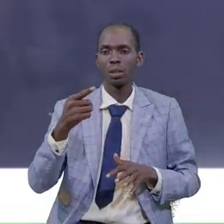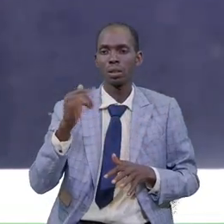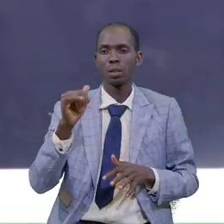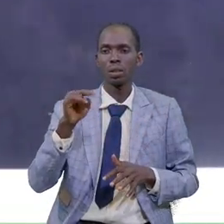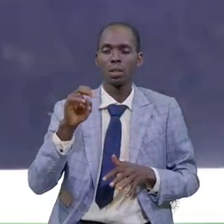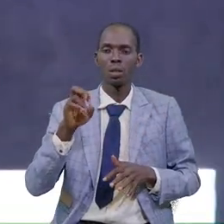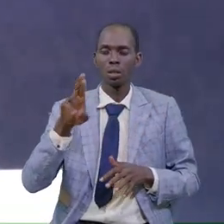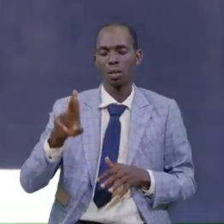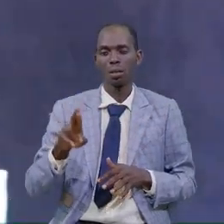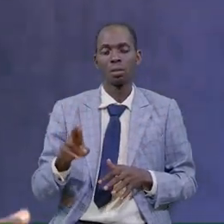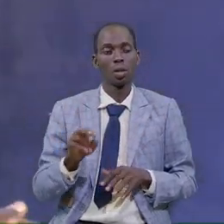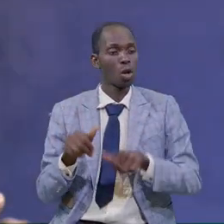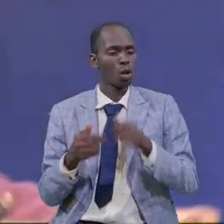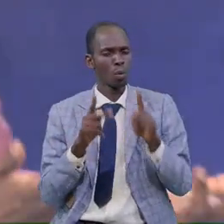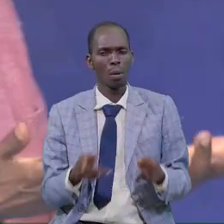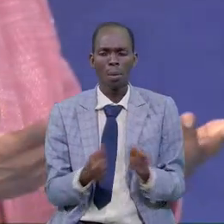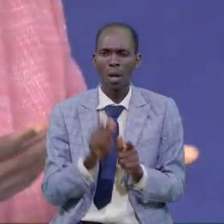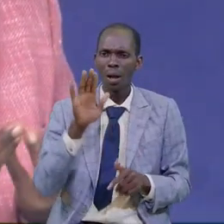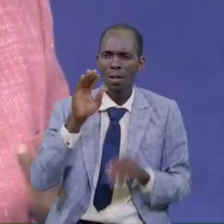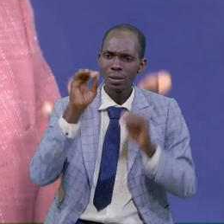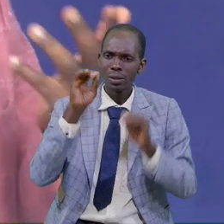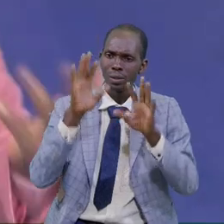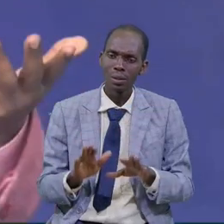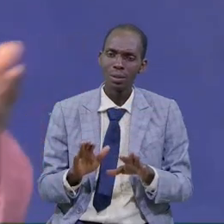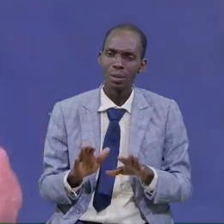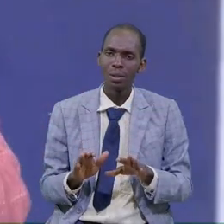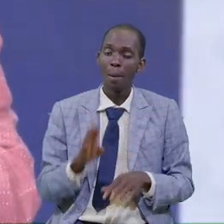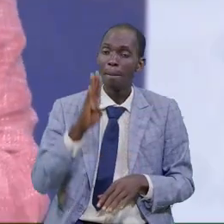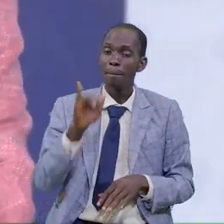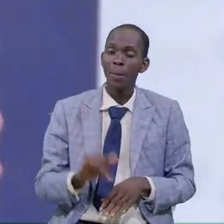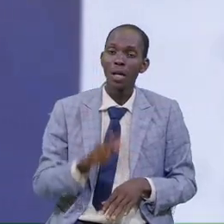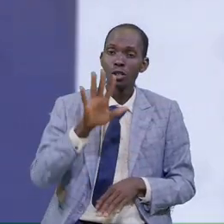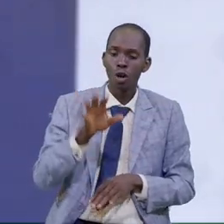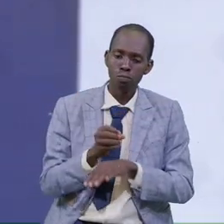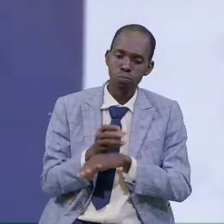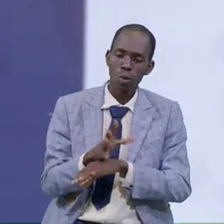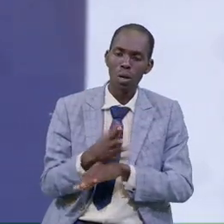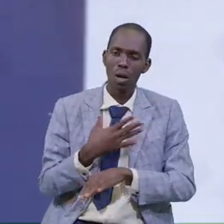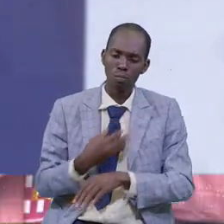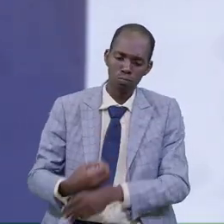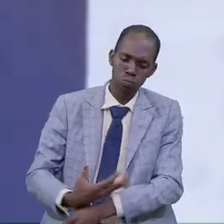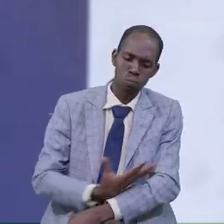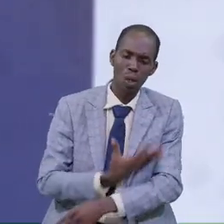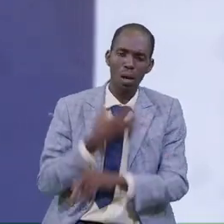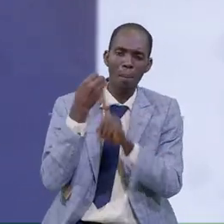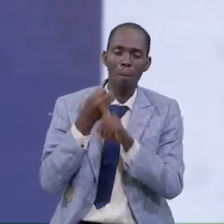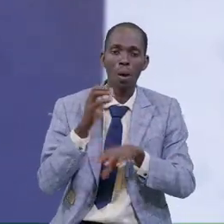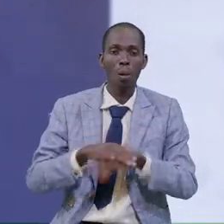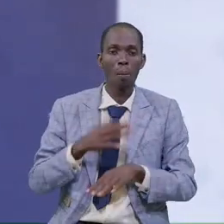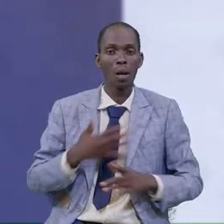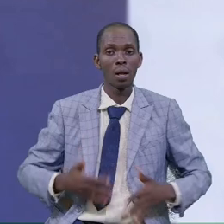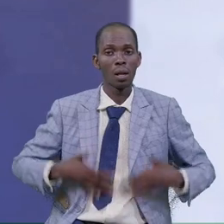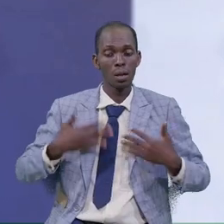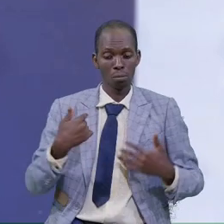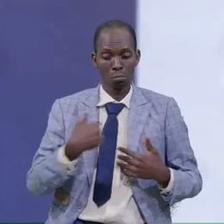dit, enseignant, par ton influence, ton impact dans ma vie, je